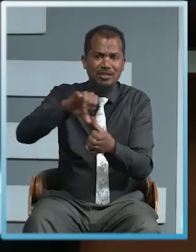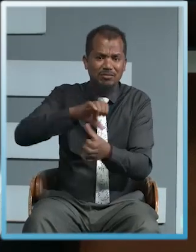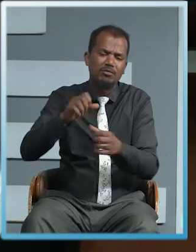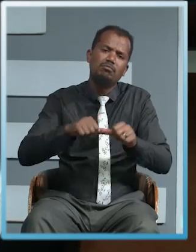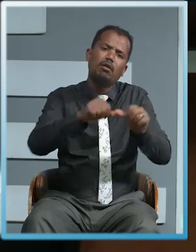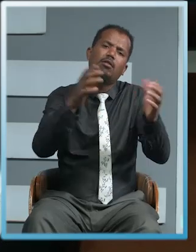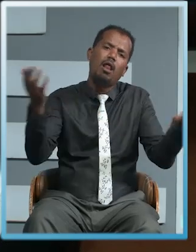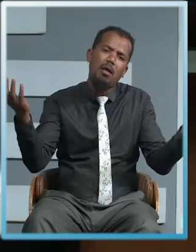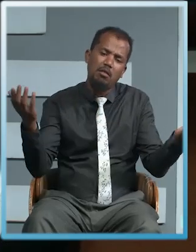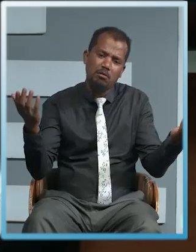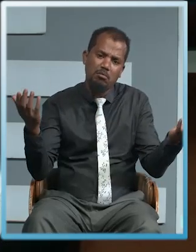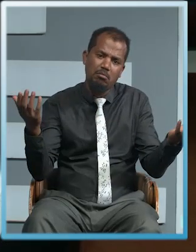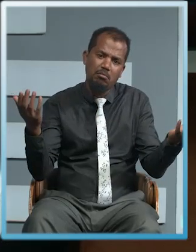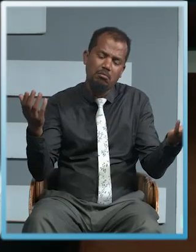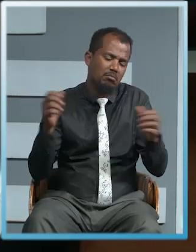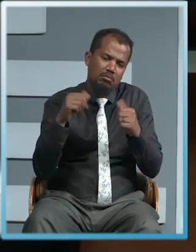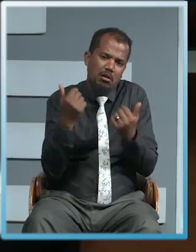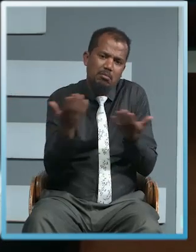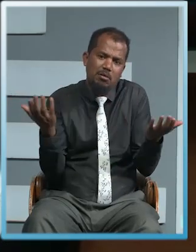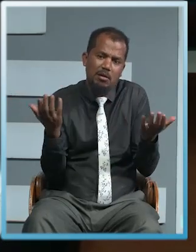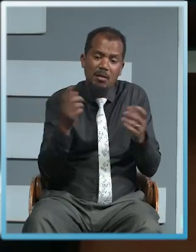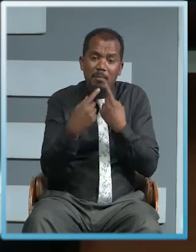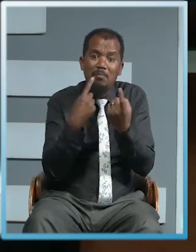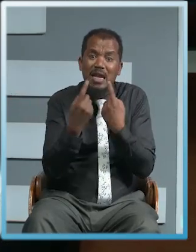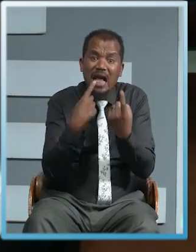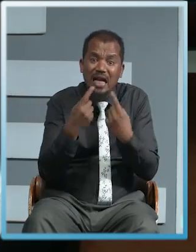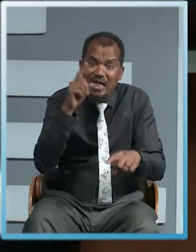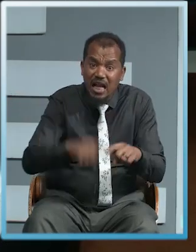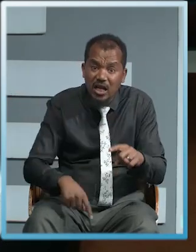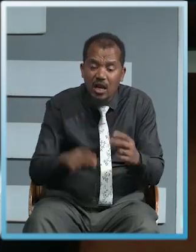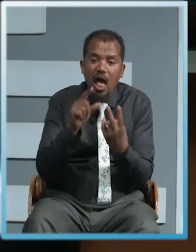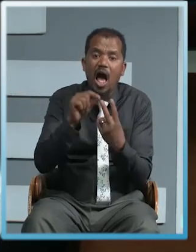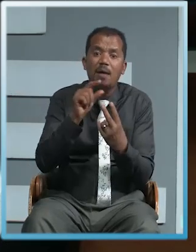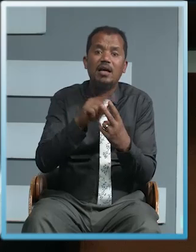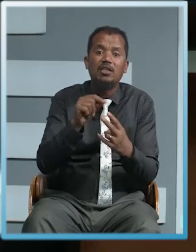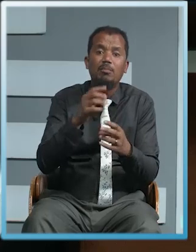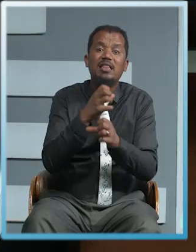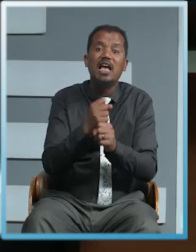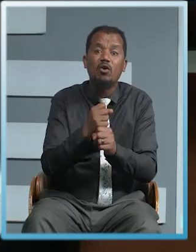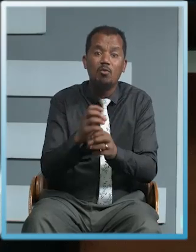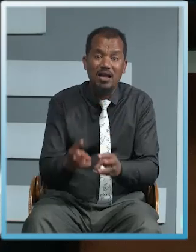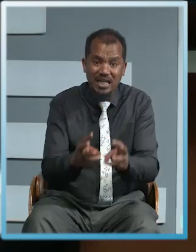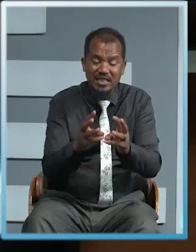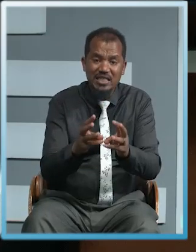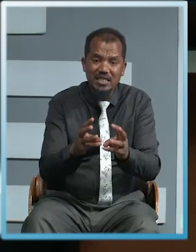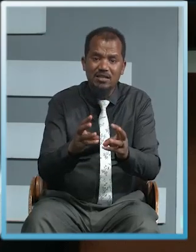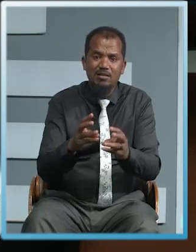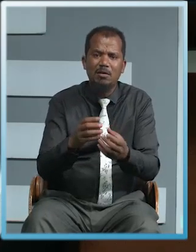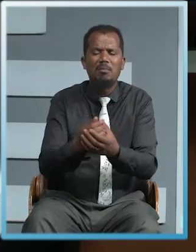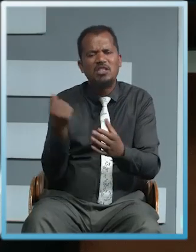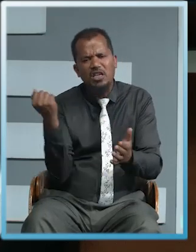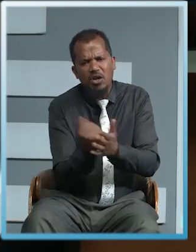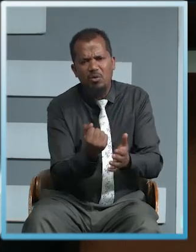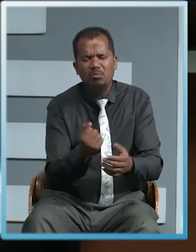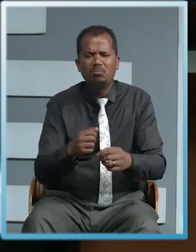مالتنا ليلا كوم نقول من نجع غر كالشل أمراجو بتهازو من قد بسنجاو